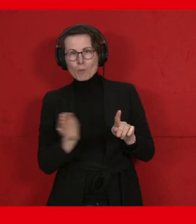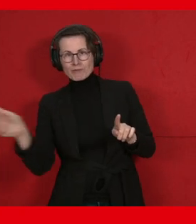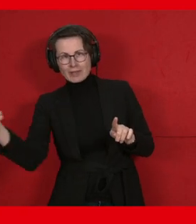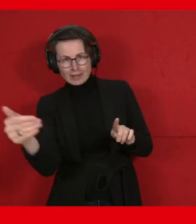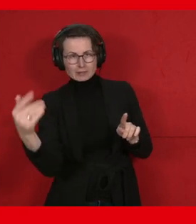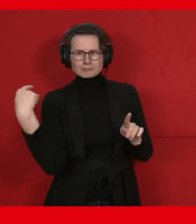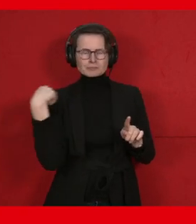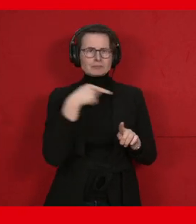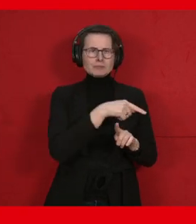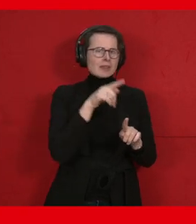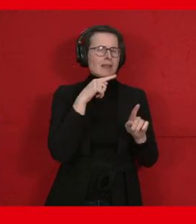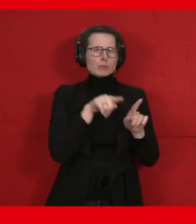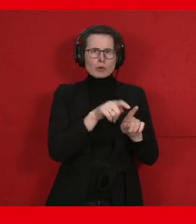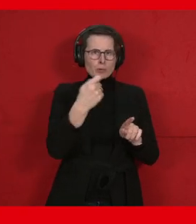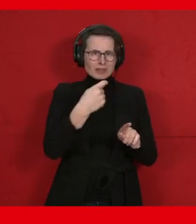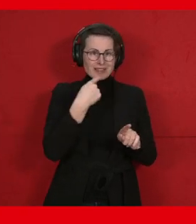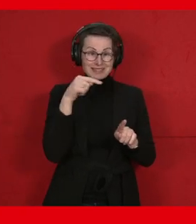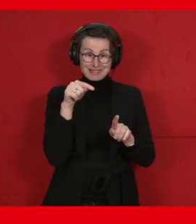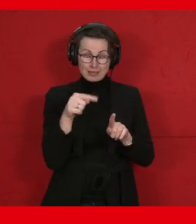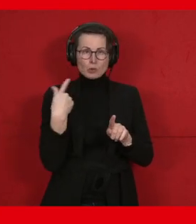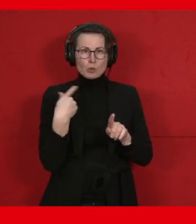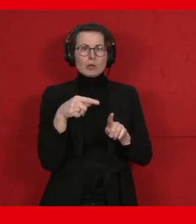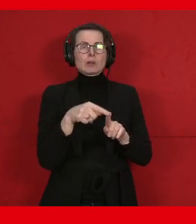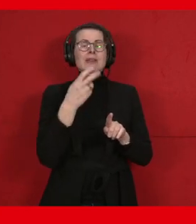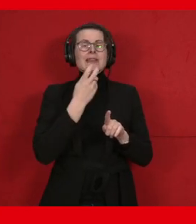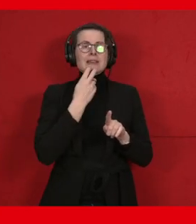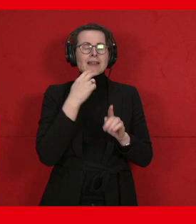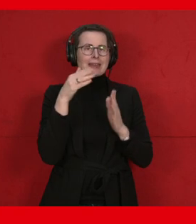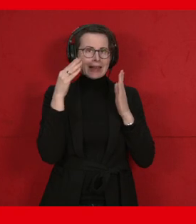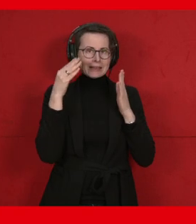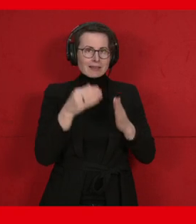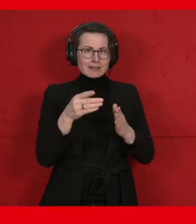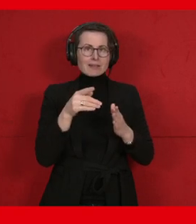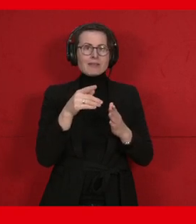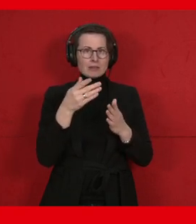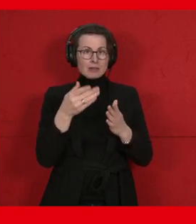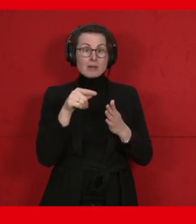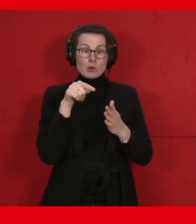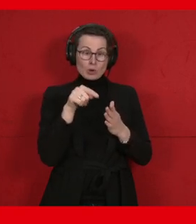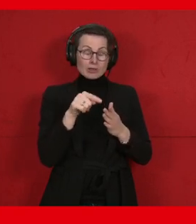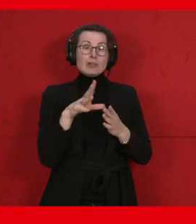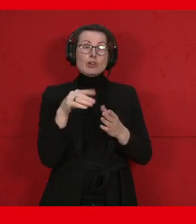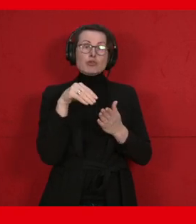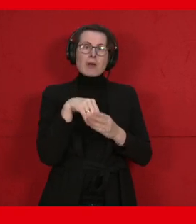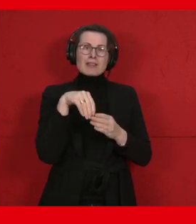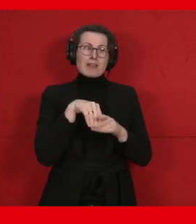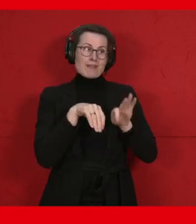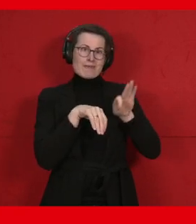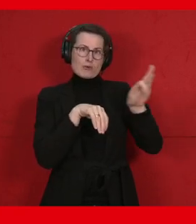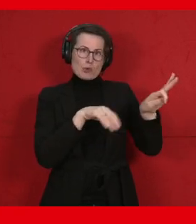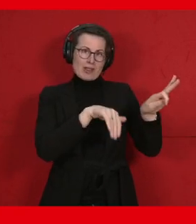ein energieintensiver Prozess. Er gibt nur Sinn als Speicher für die Erneuerbaren und als